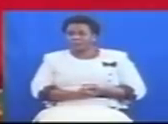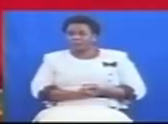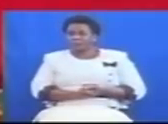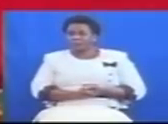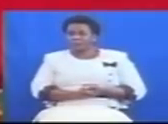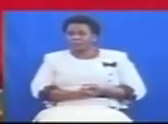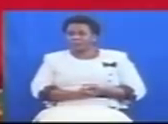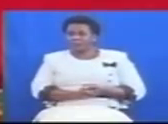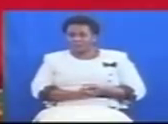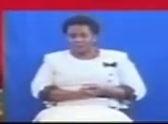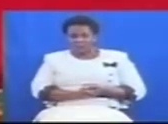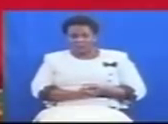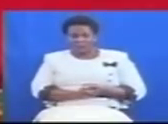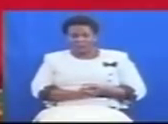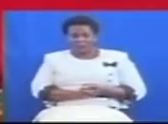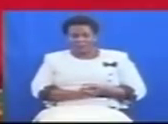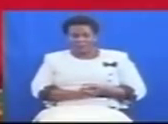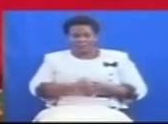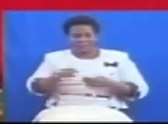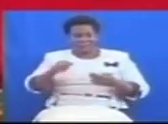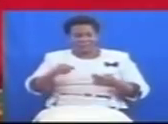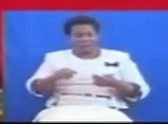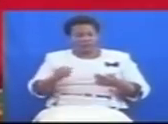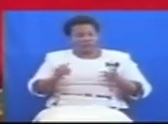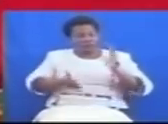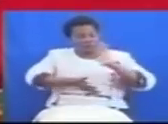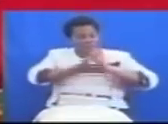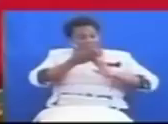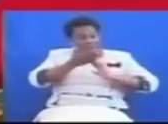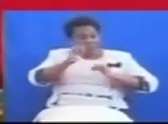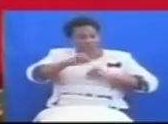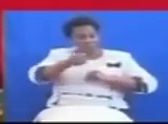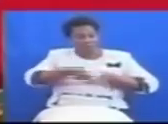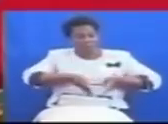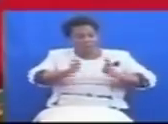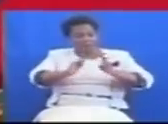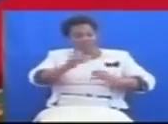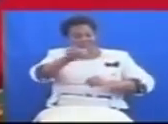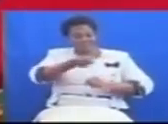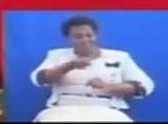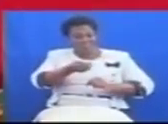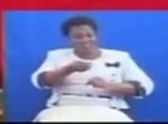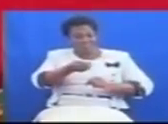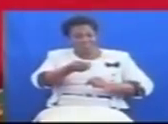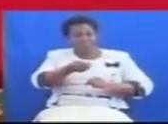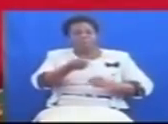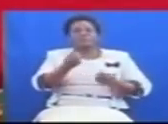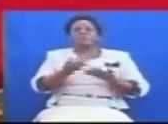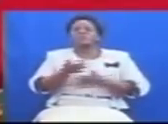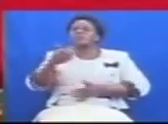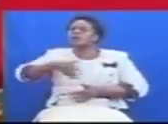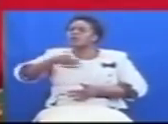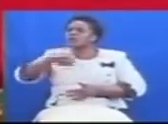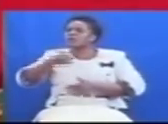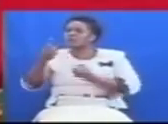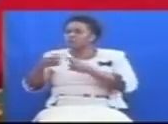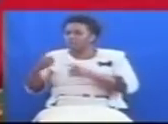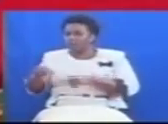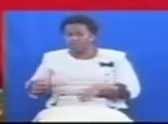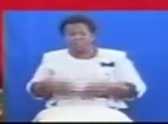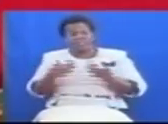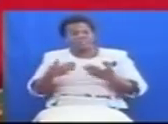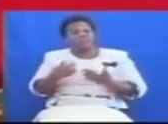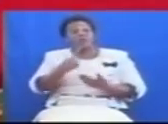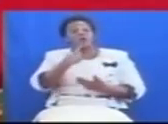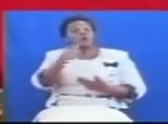mwanzo wa kuanzishwa TARURA ilikuwa ni kuondoa kero ambazo waheshimiwa bunge wengi hapa wanazizungumzia. Kwa naomba niwaelekeze TARURA nchi nzima